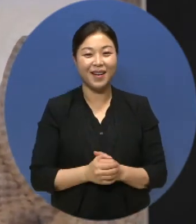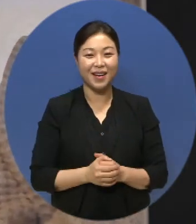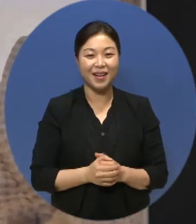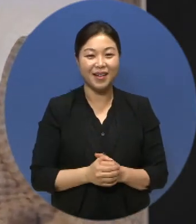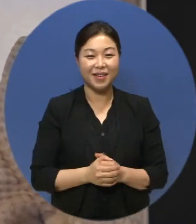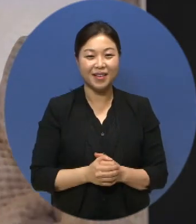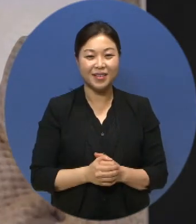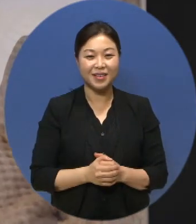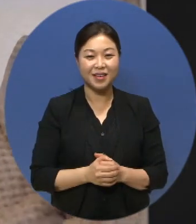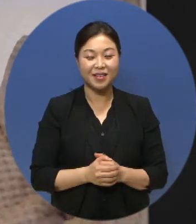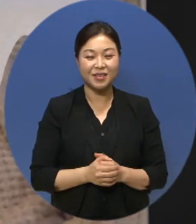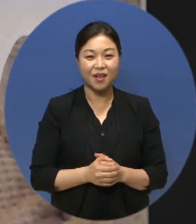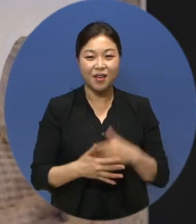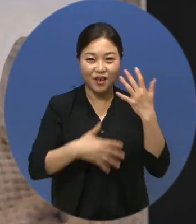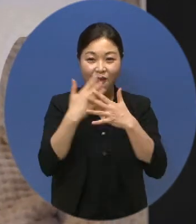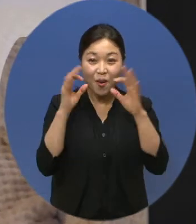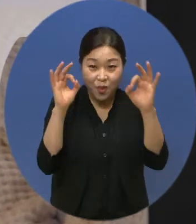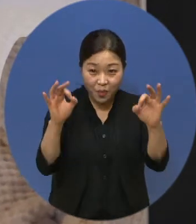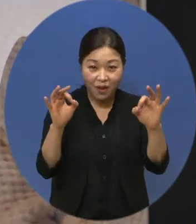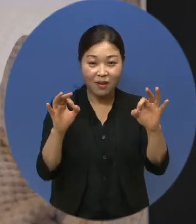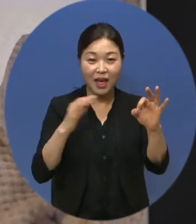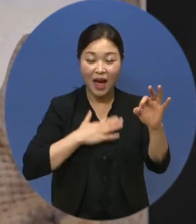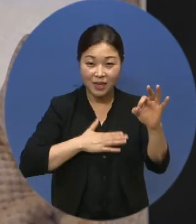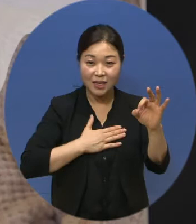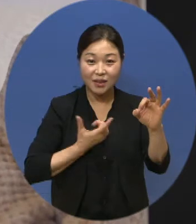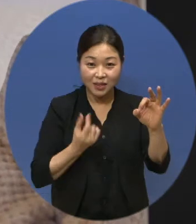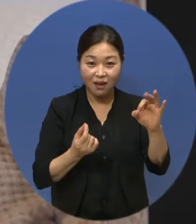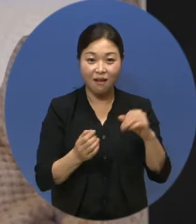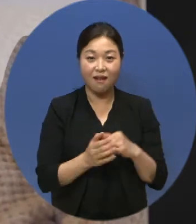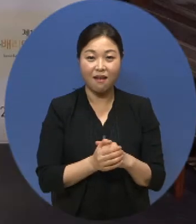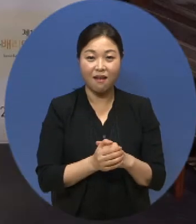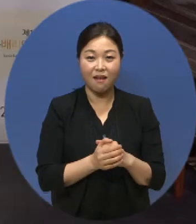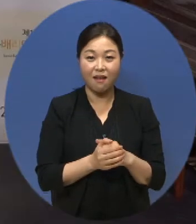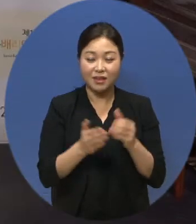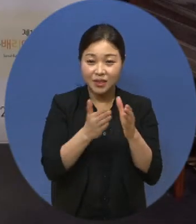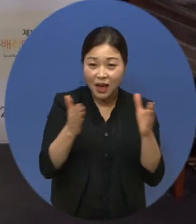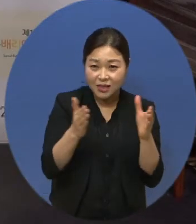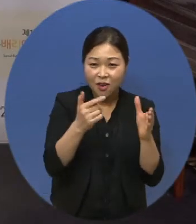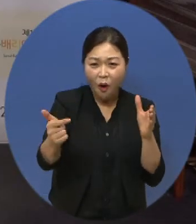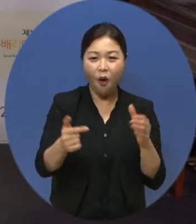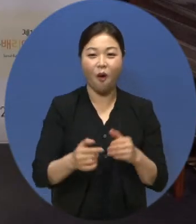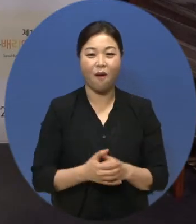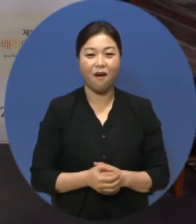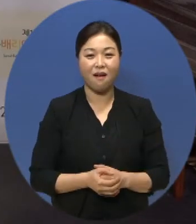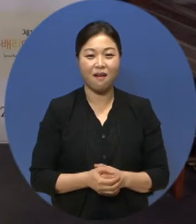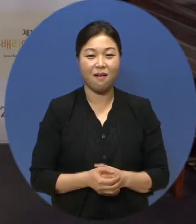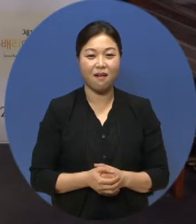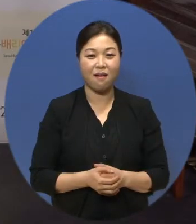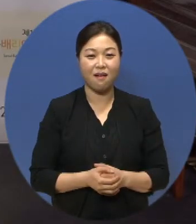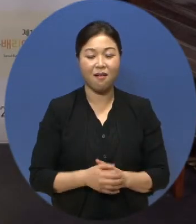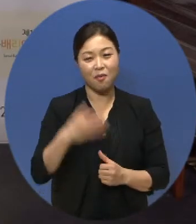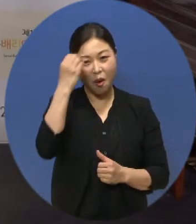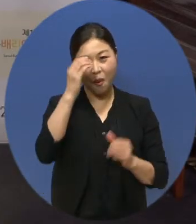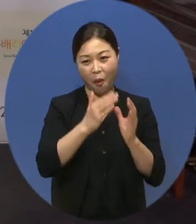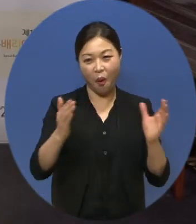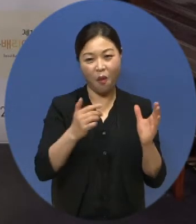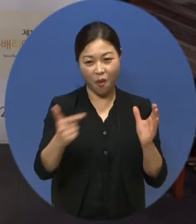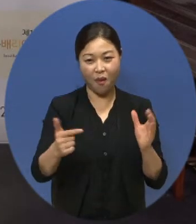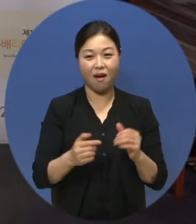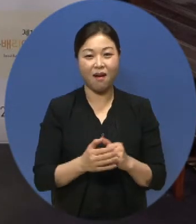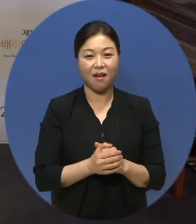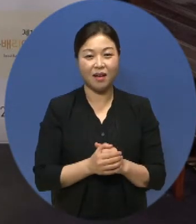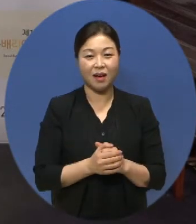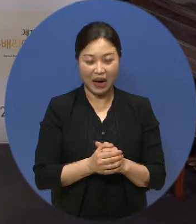이제 실제로 영화를 보시면 아시겠지만 사이즈가 커요. 어마어마하더라고요. 그